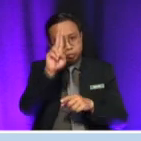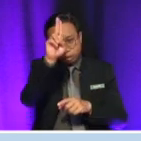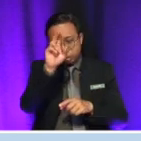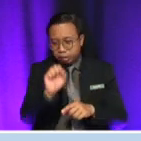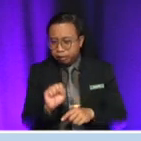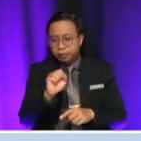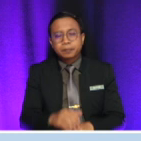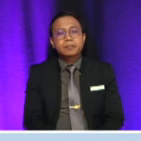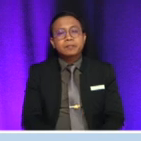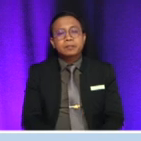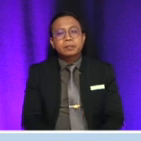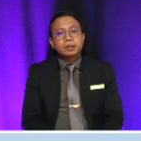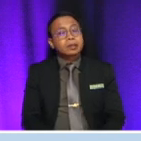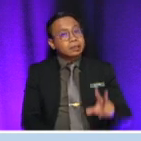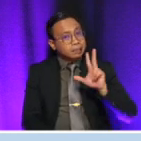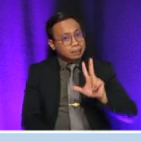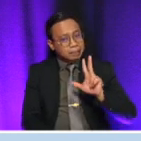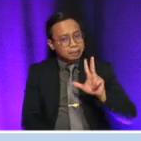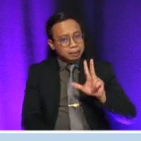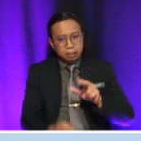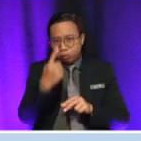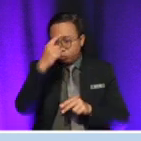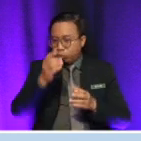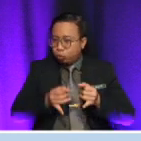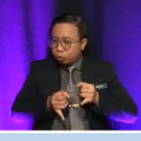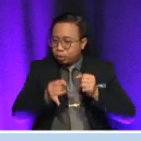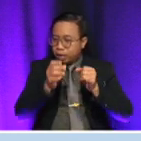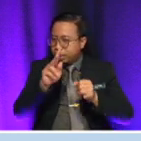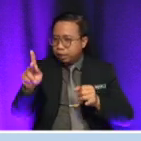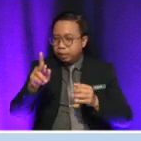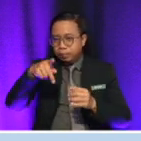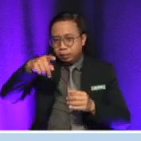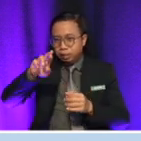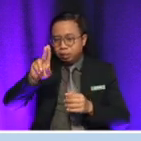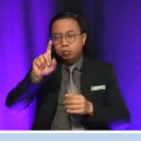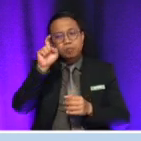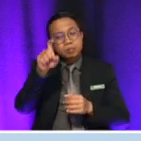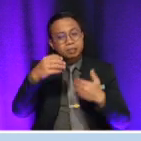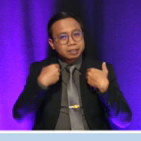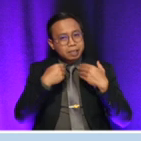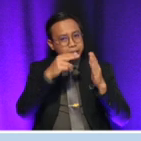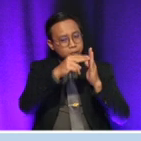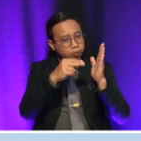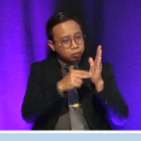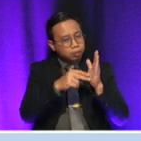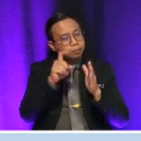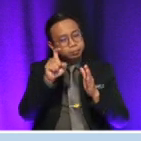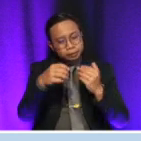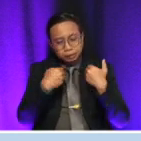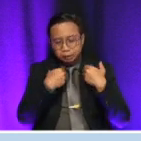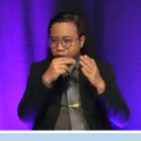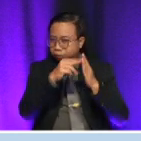yang ketiga untuk menjalankan play Raya kita kena di undang-undang Betul undang-undang